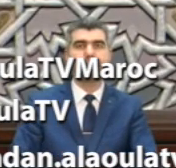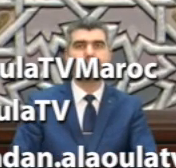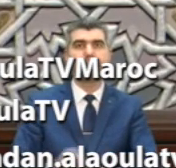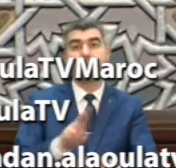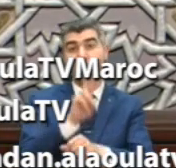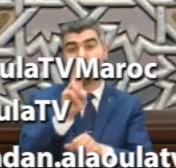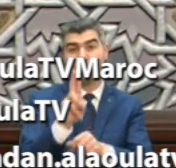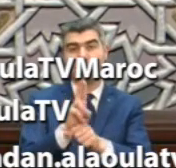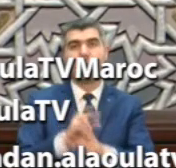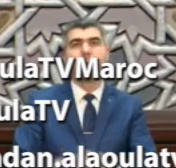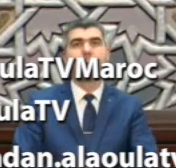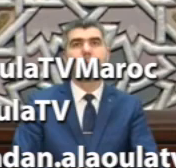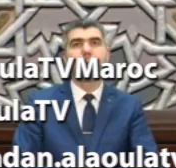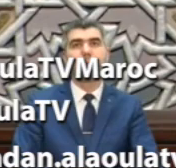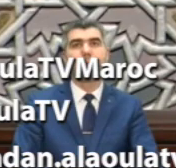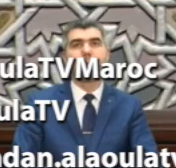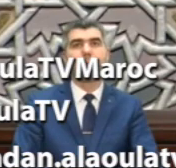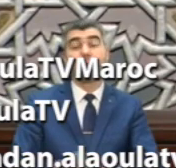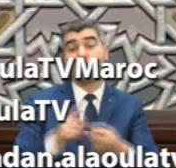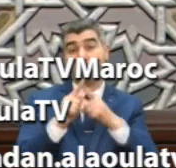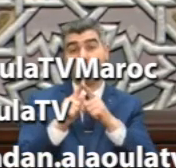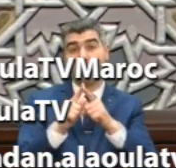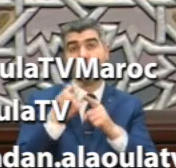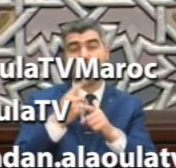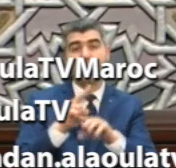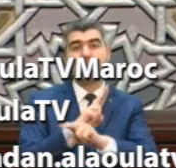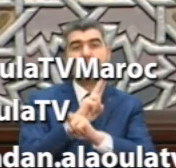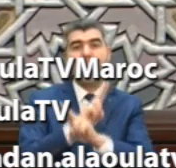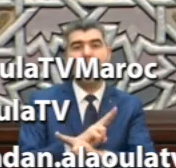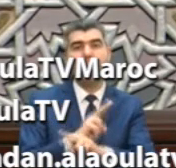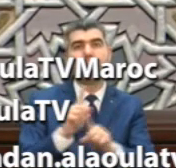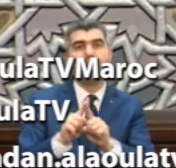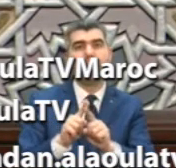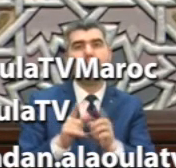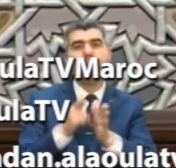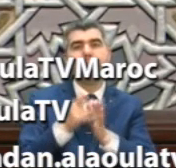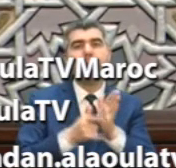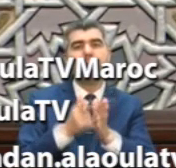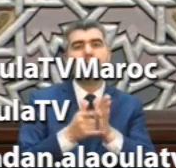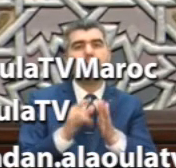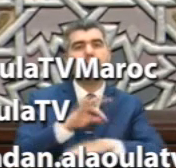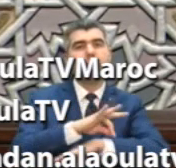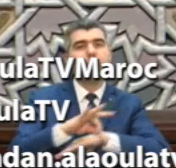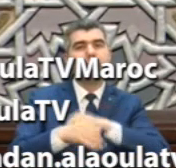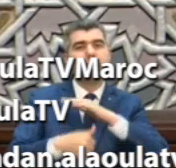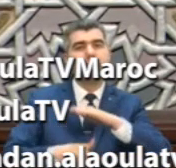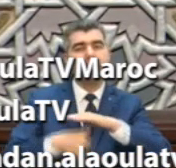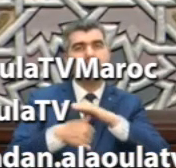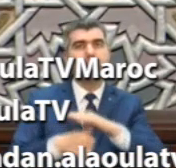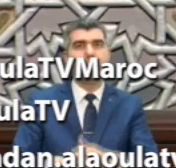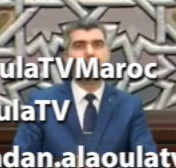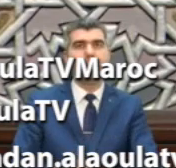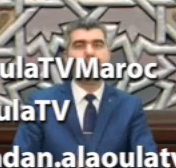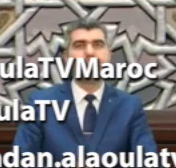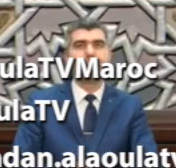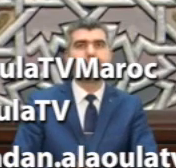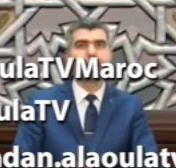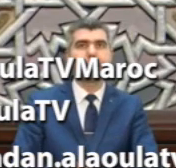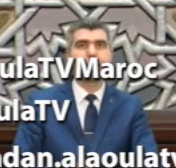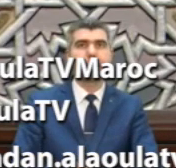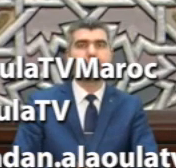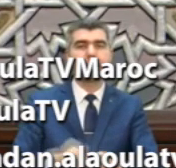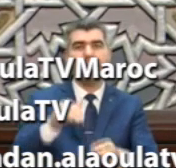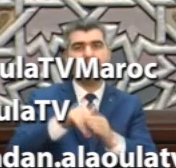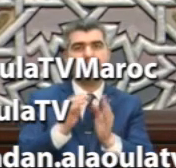سؤال عن وضعية متقاعدي المكتب الوطني للسكك الحديدة للسيدات والسادة النواب المحترمين عن العدالة